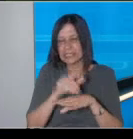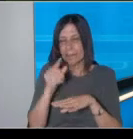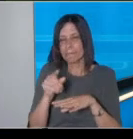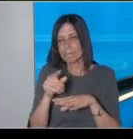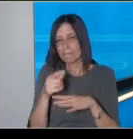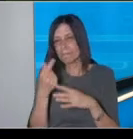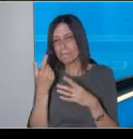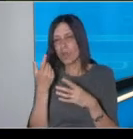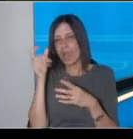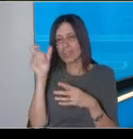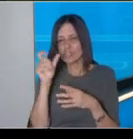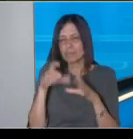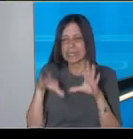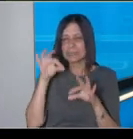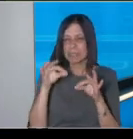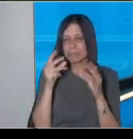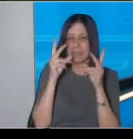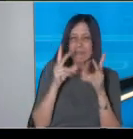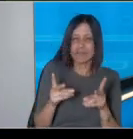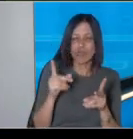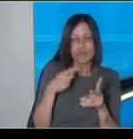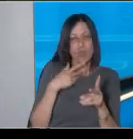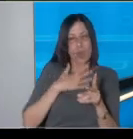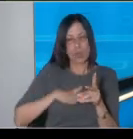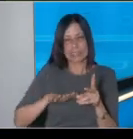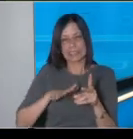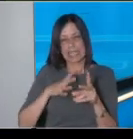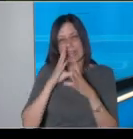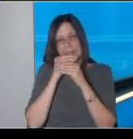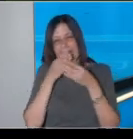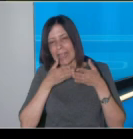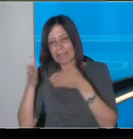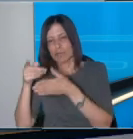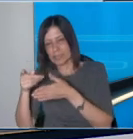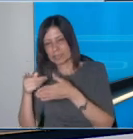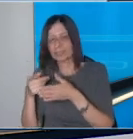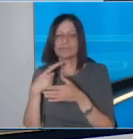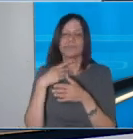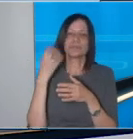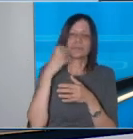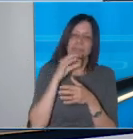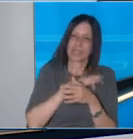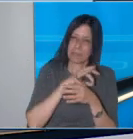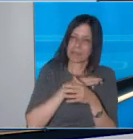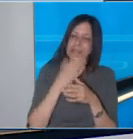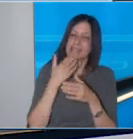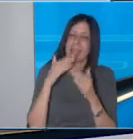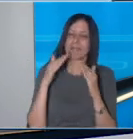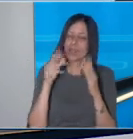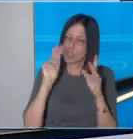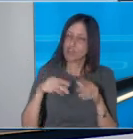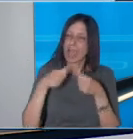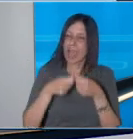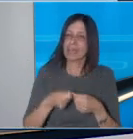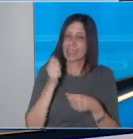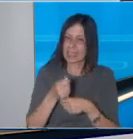מאגר מצביעים פוטנציאליים, שהוא מחליט צורך עכשיו ללכת ולדבר לכיוון הזה. תראה, לליברמן, בישראל ביתנו יש חבר כנסת,